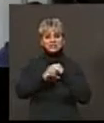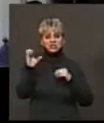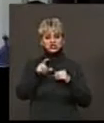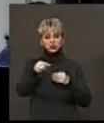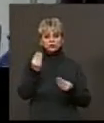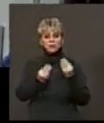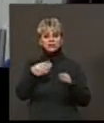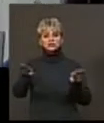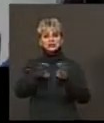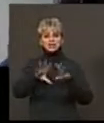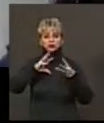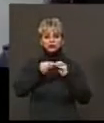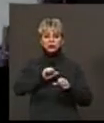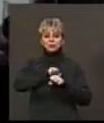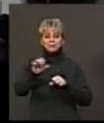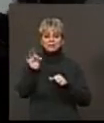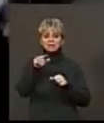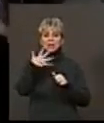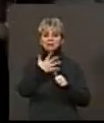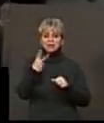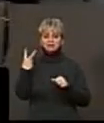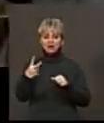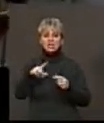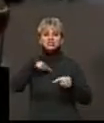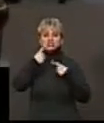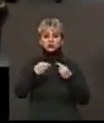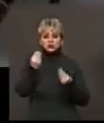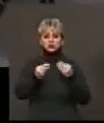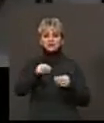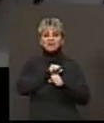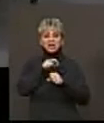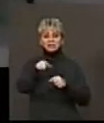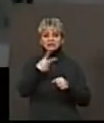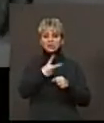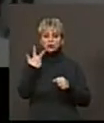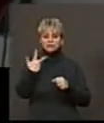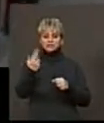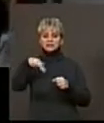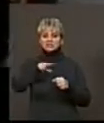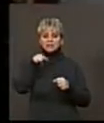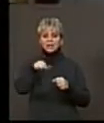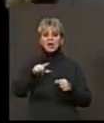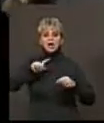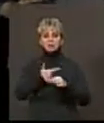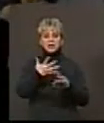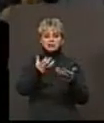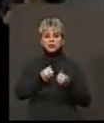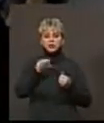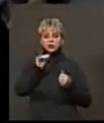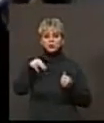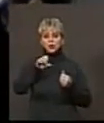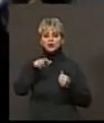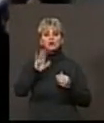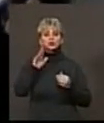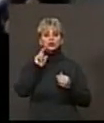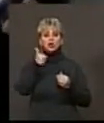секунде матча, так что в итоге победа ростовчан 5-2. Следующий тур на выходных, 2 и 3 декабря, опять же принимаем юниоров